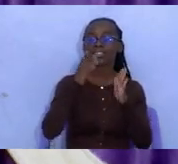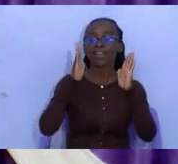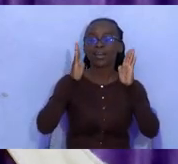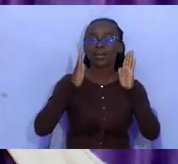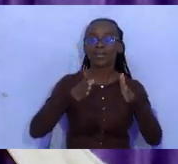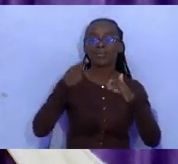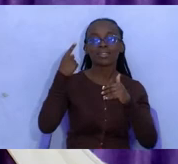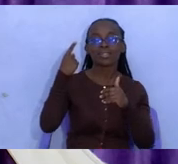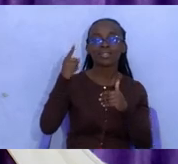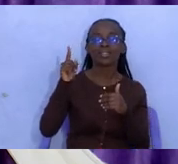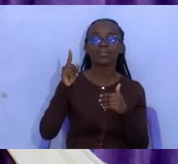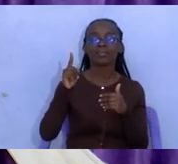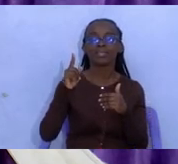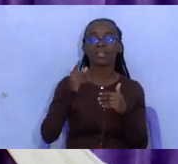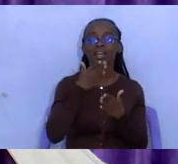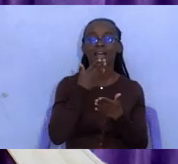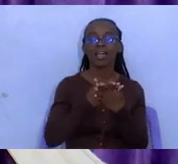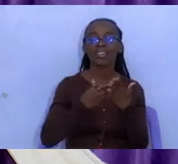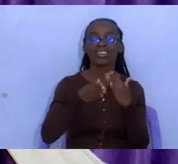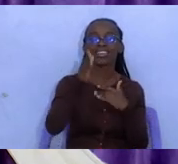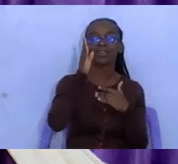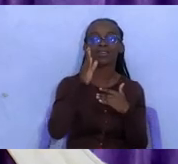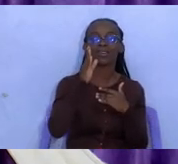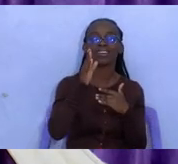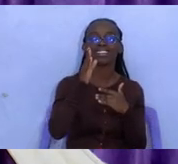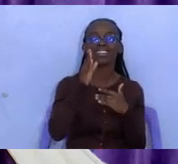Afadhali. Oh, asante Mungu.